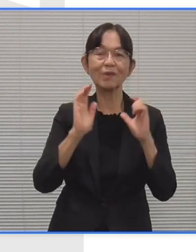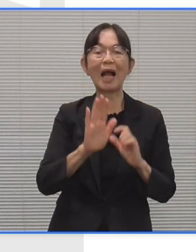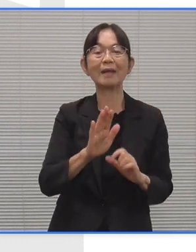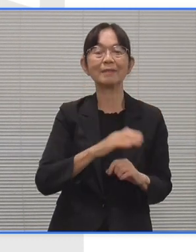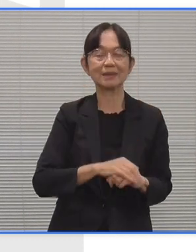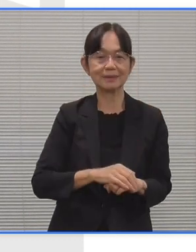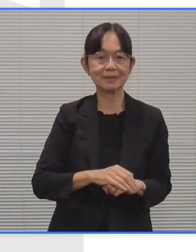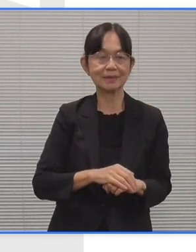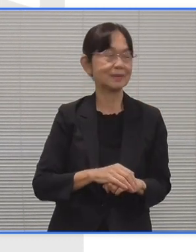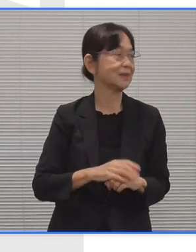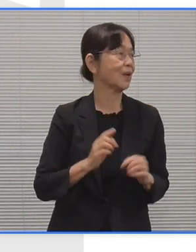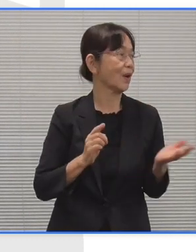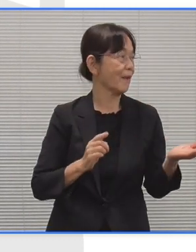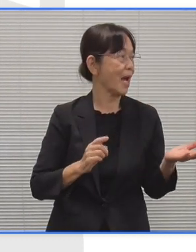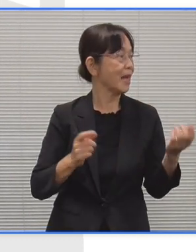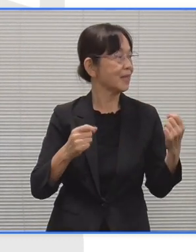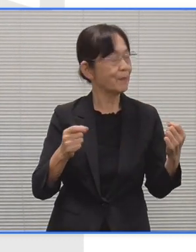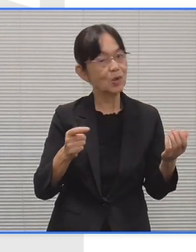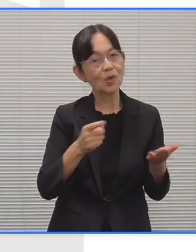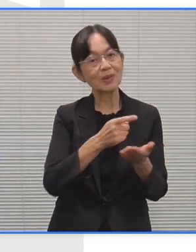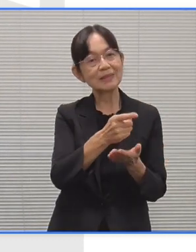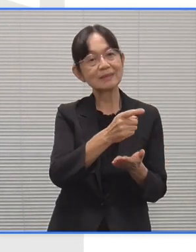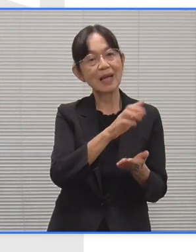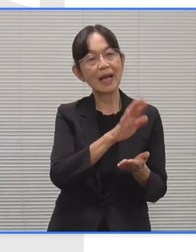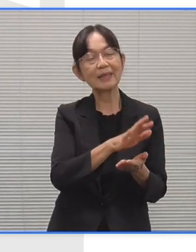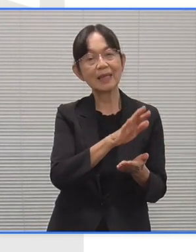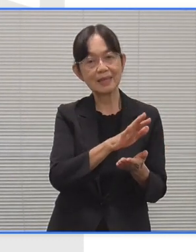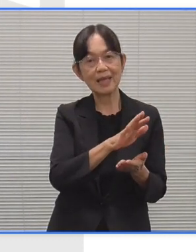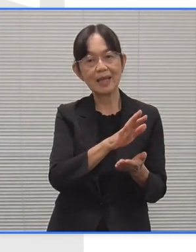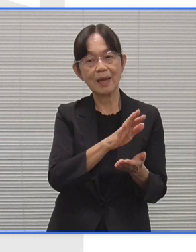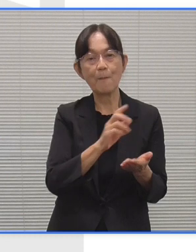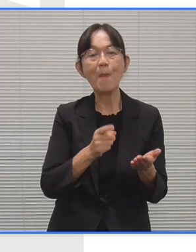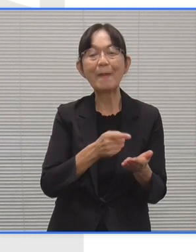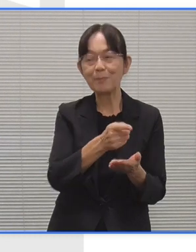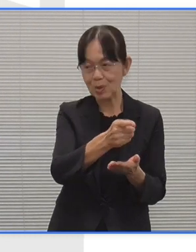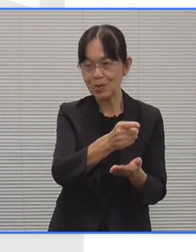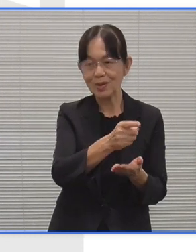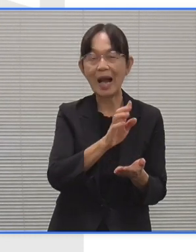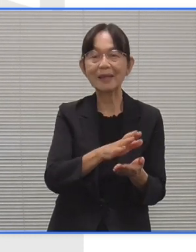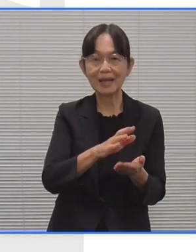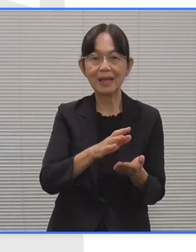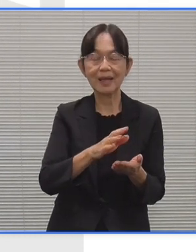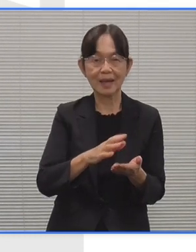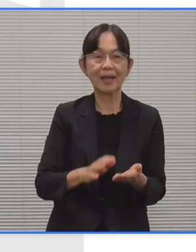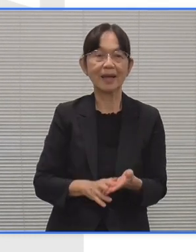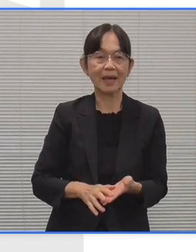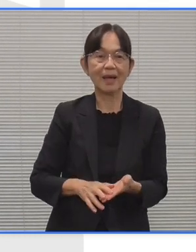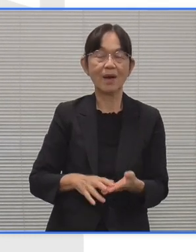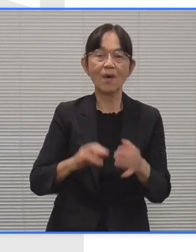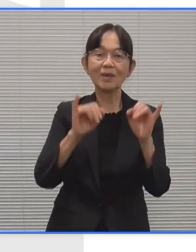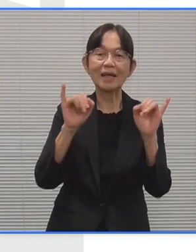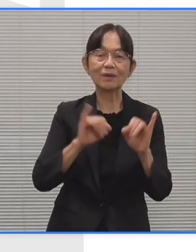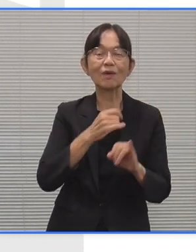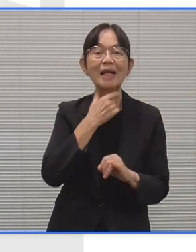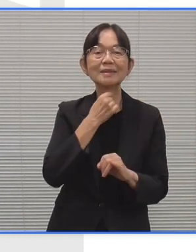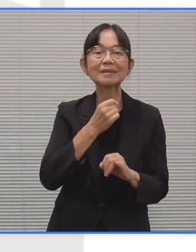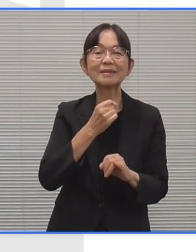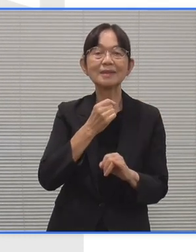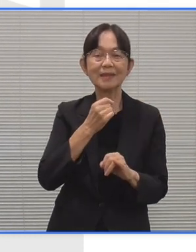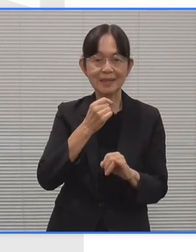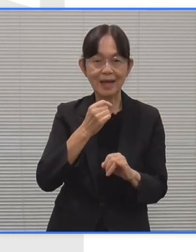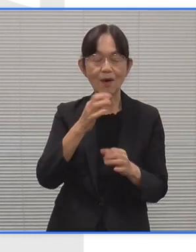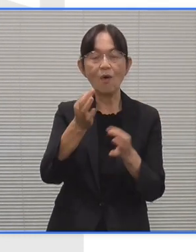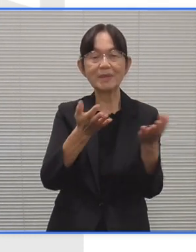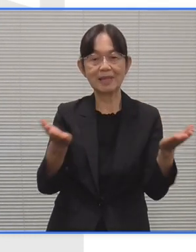。これ池袋の地図が入ってて、女の子が好きな楽しめそうなお店が入ってるんです